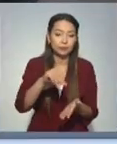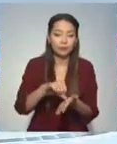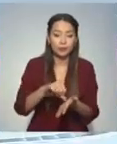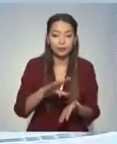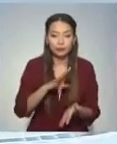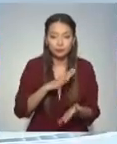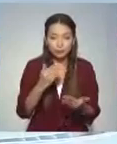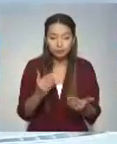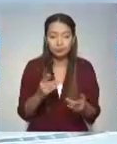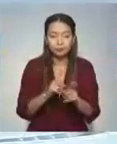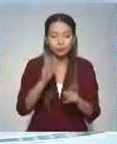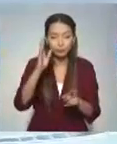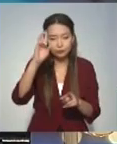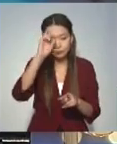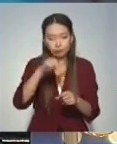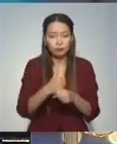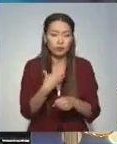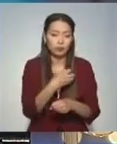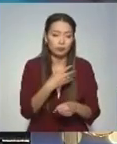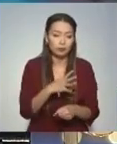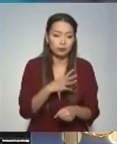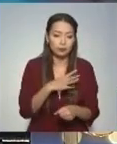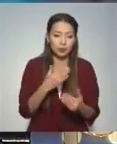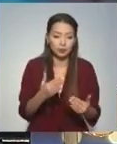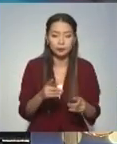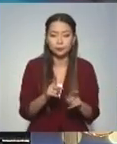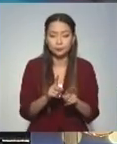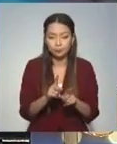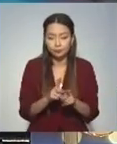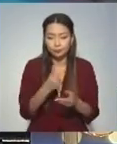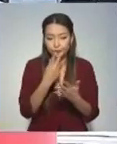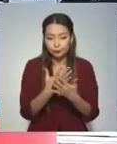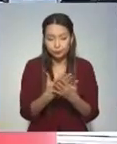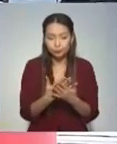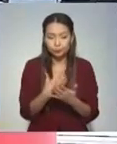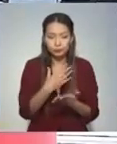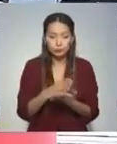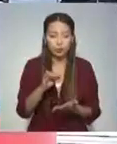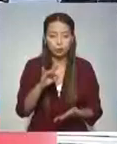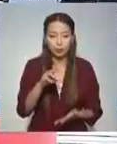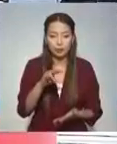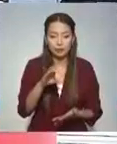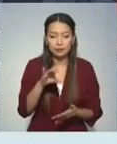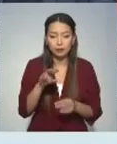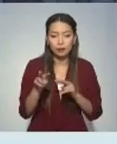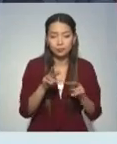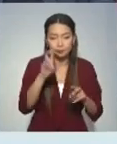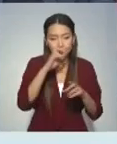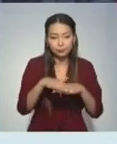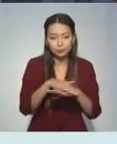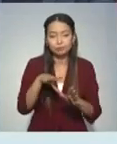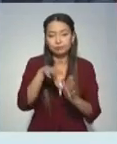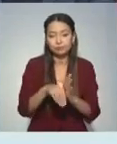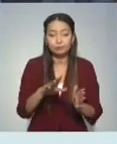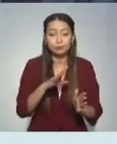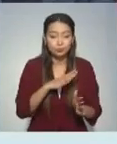Кеңес қатары тағы бір елмен толықты. Кувейт ұйымға мүше мемлекет мәртебесін алды, ал Түркменстан бақылаушы ел ретінде тізімге кірді.